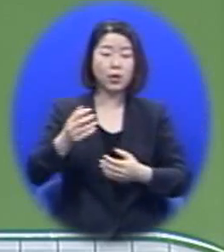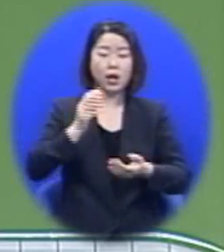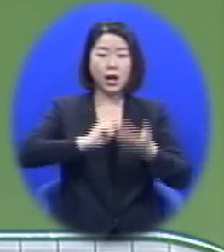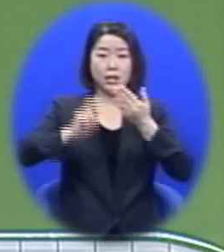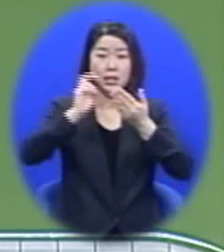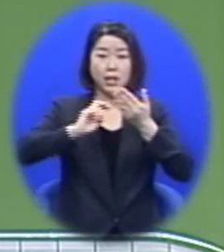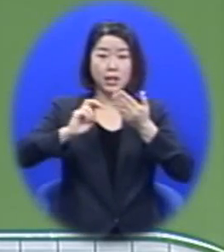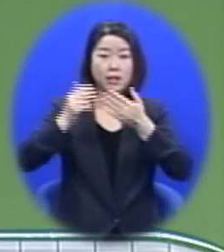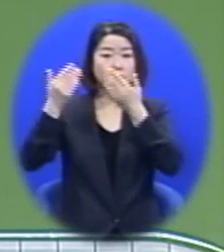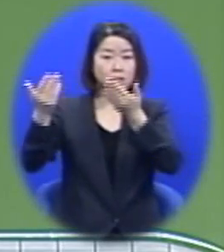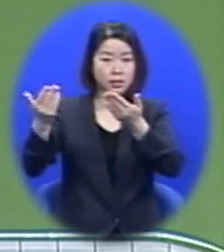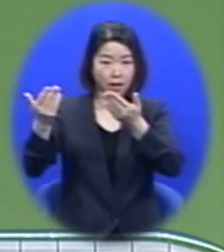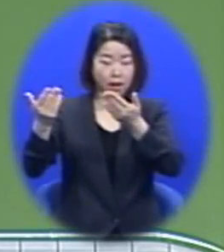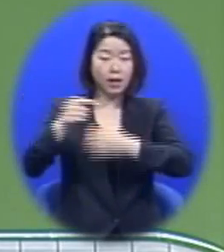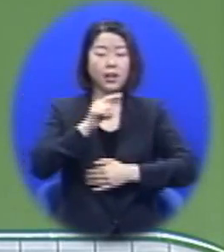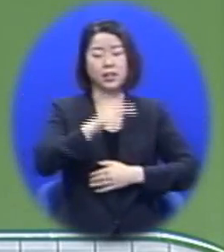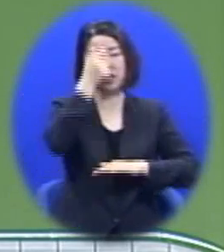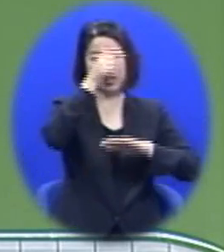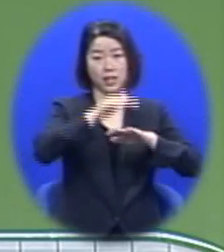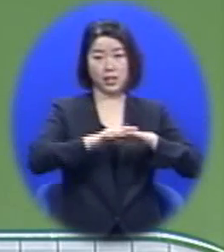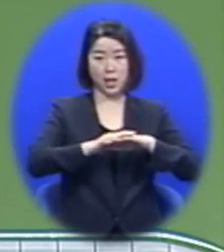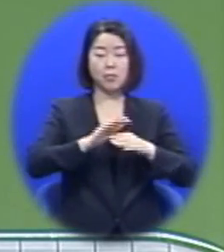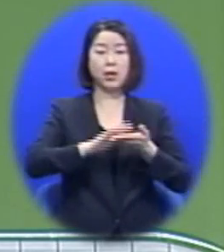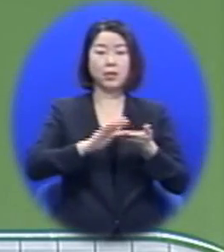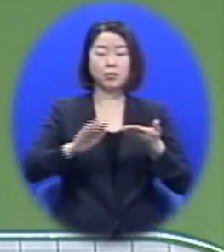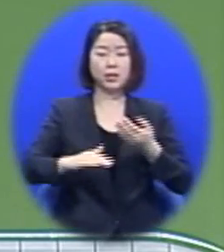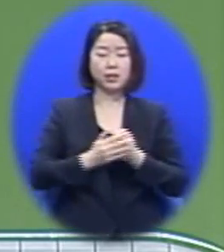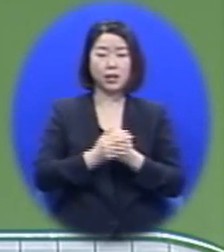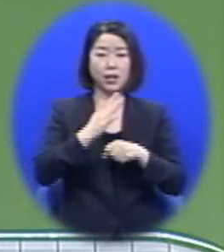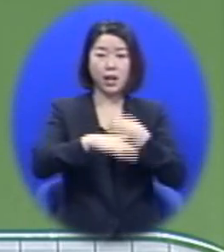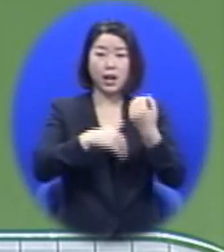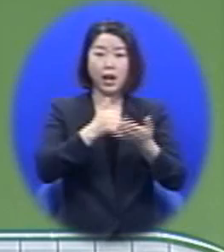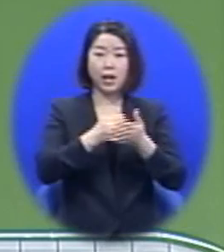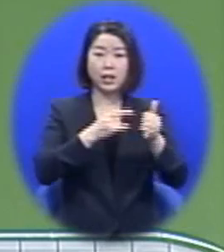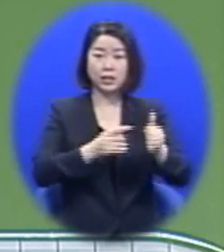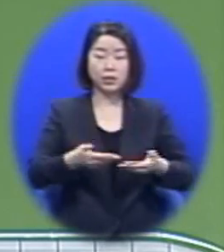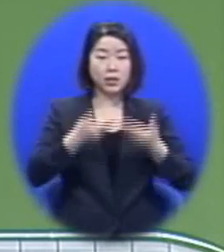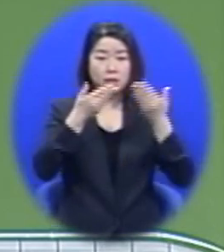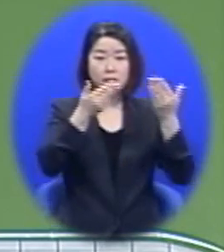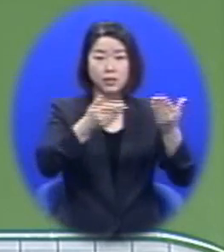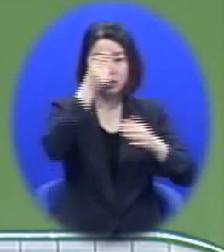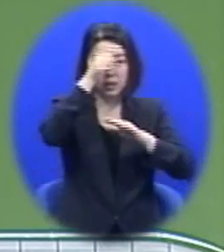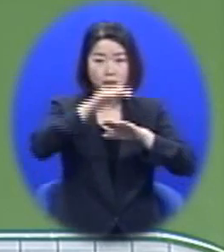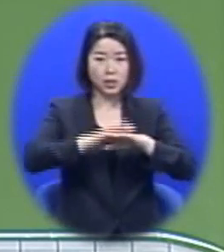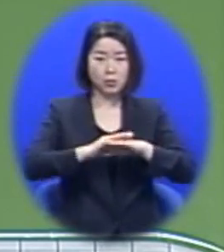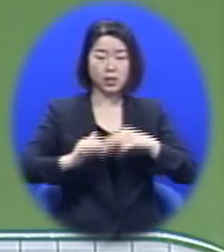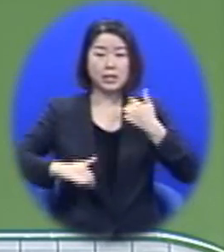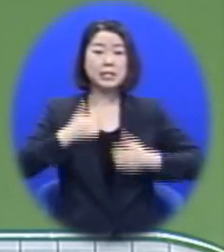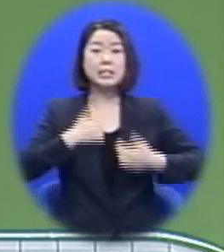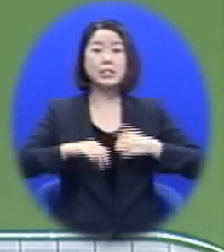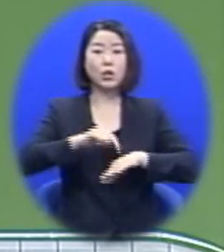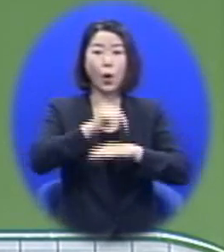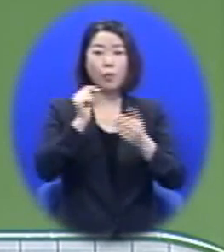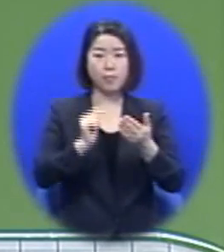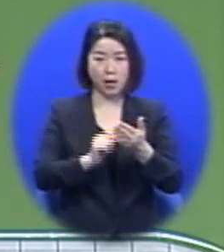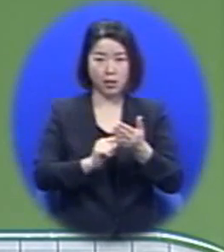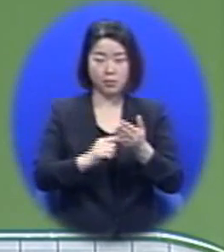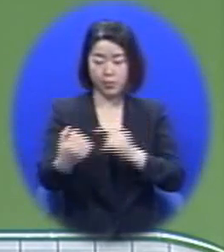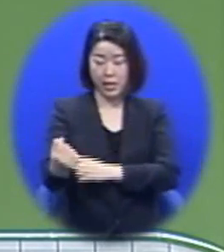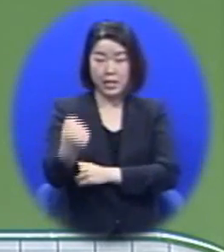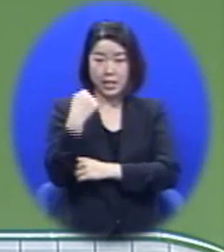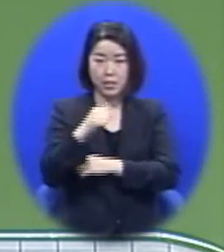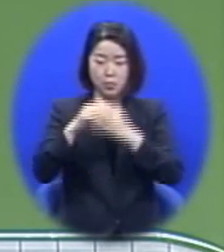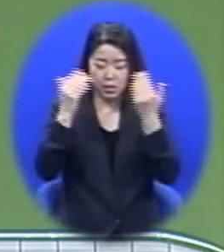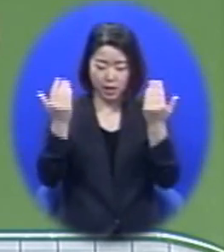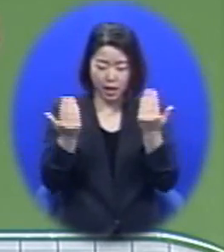그게 예배예요. 하나님께 드리는 예배는 즐거운 마음으로 힘을 다하여 모든